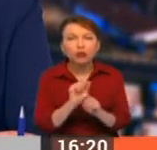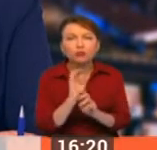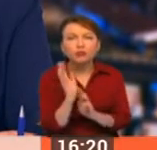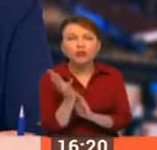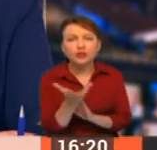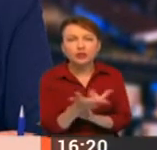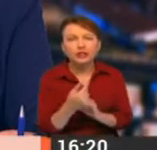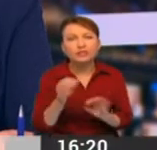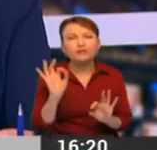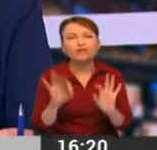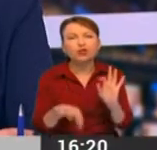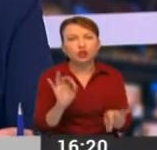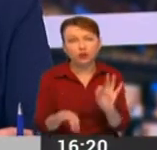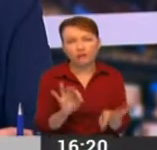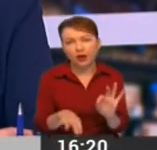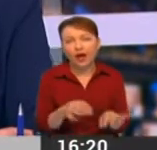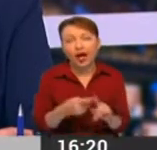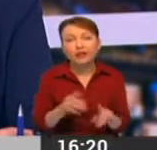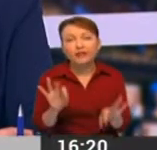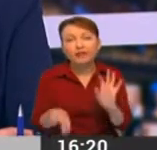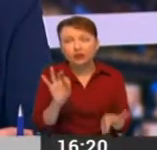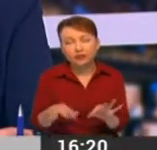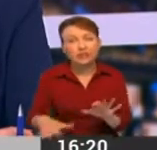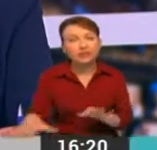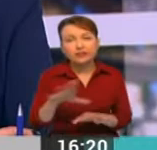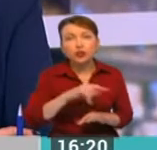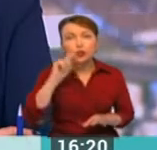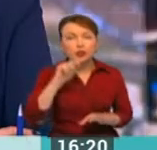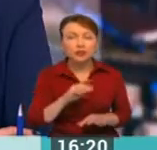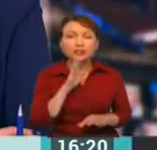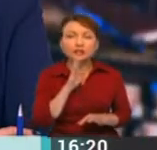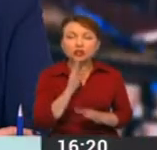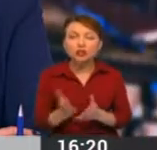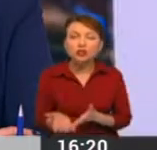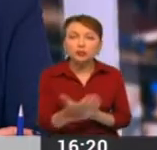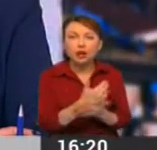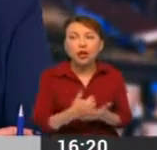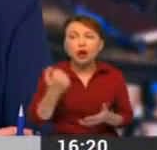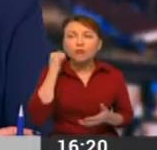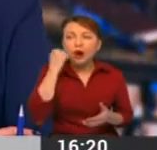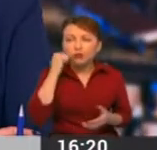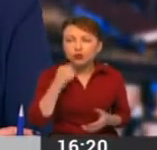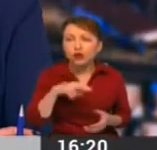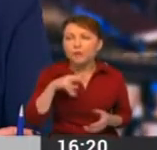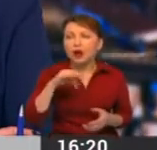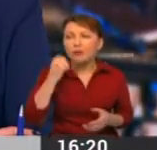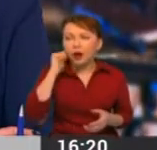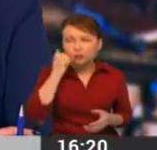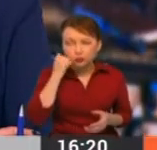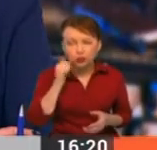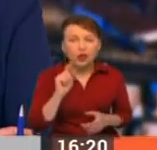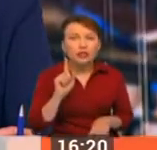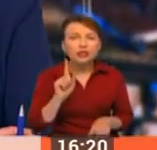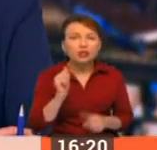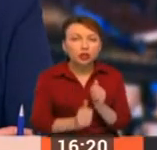сакральных вышивок. То есть это вышивки со всей Украины, которые девочки собирали по бабушкам, прабабушкам. И